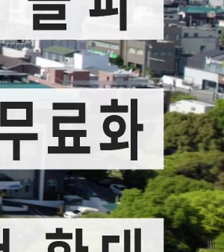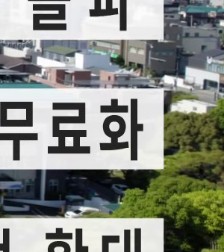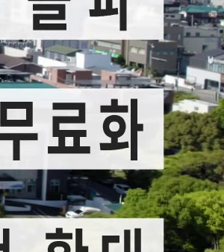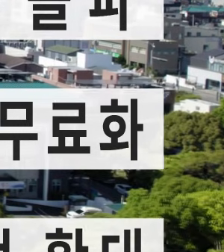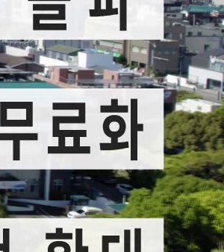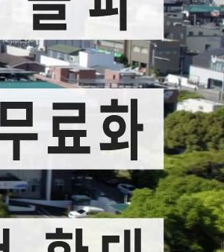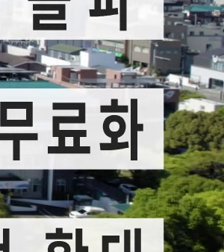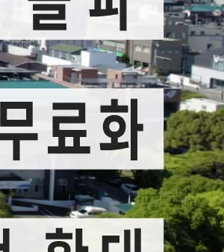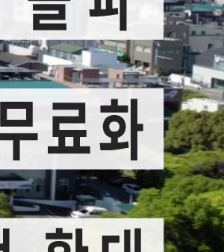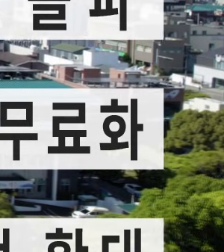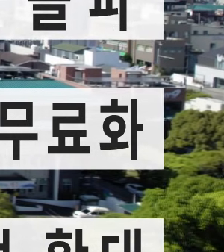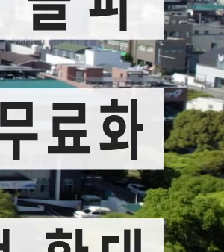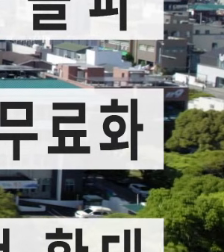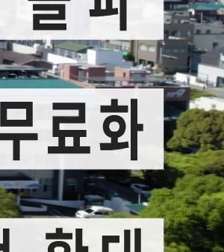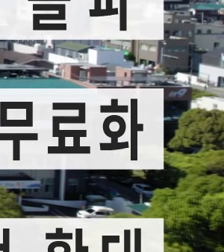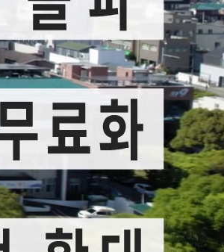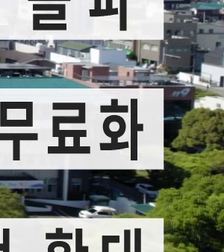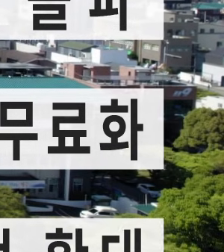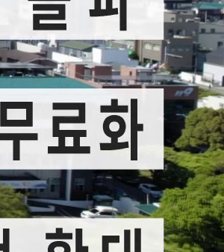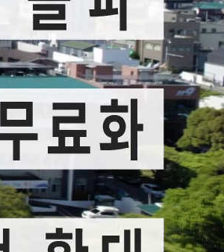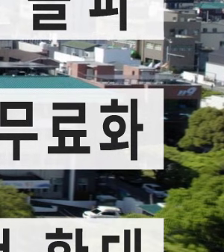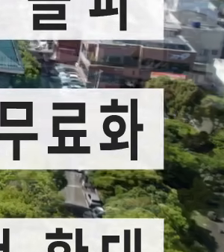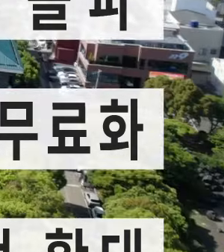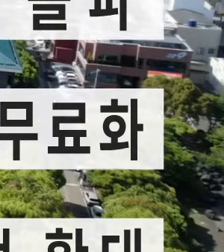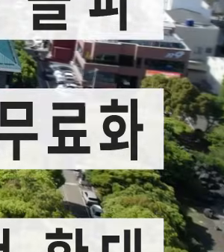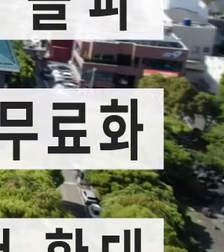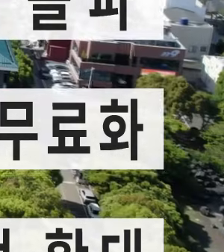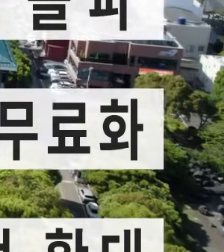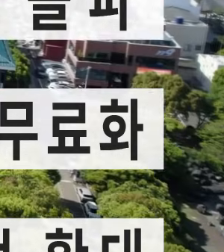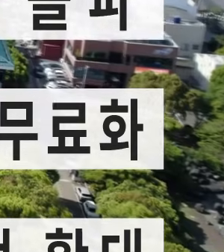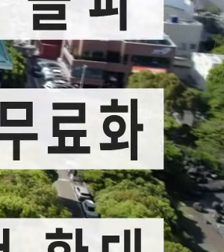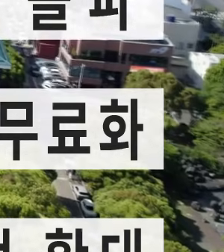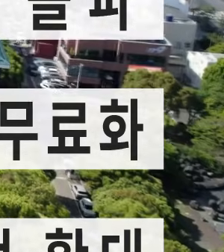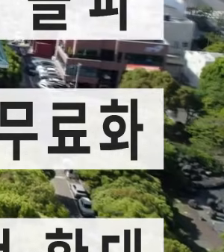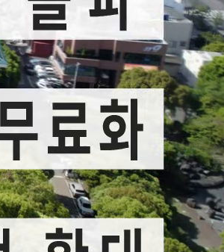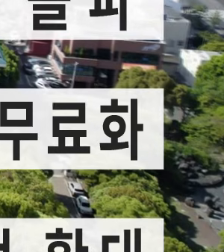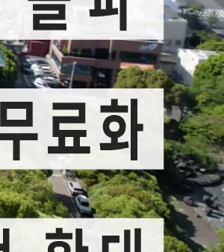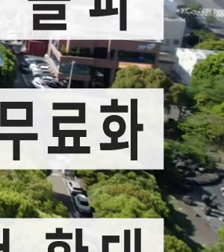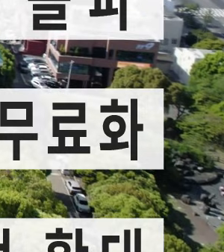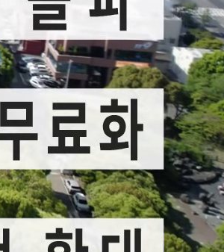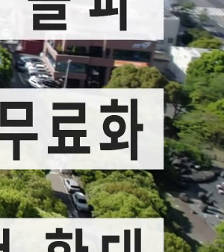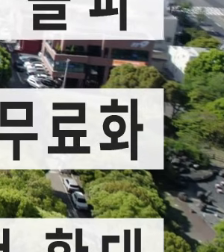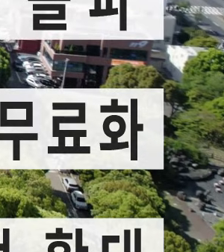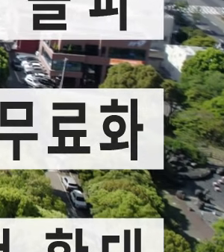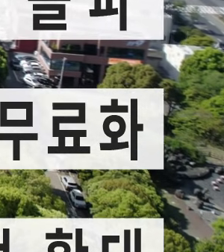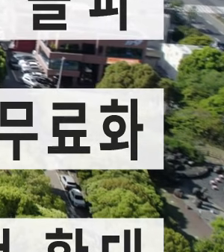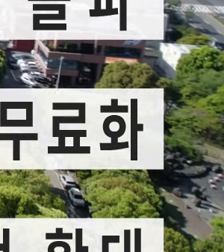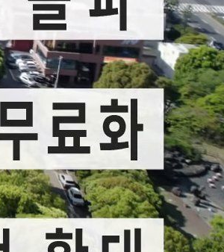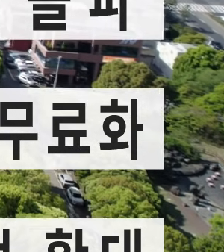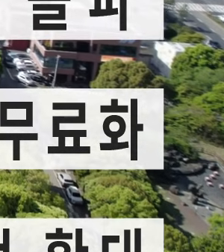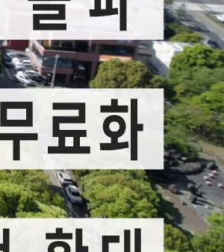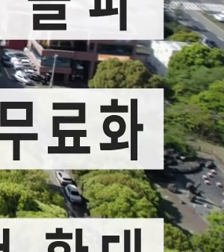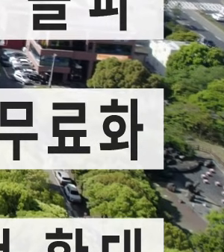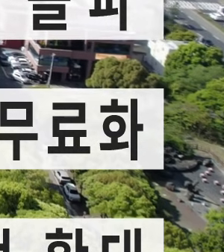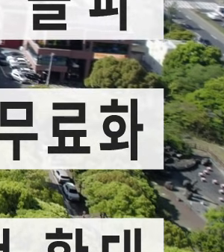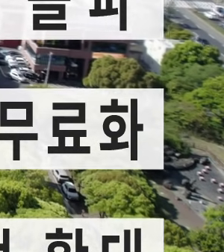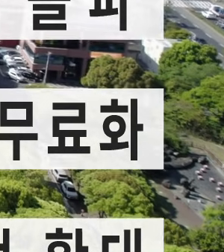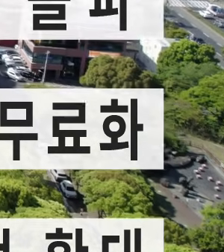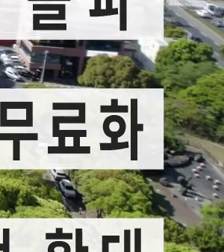겨울철 한라산 설경을 찾는 탐방객을 위해 13일부터 내년 3월 2일까지